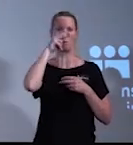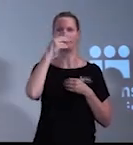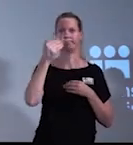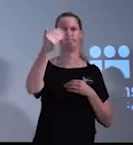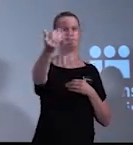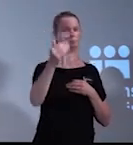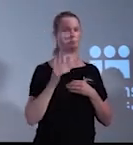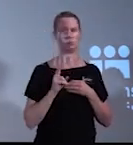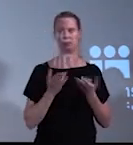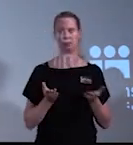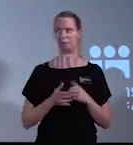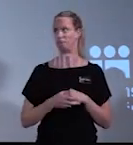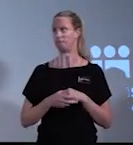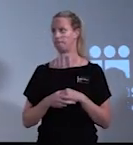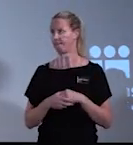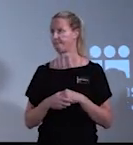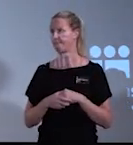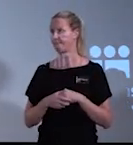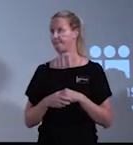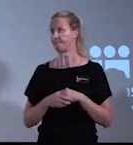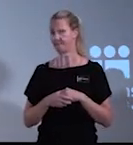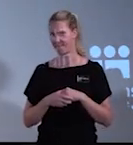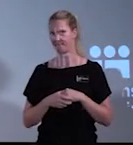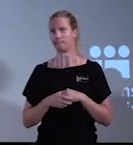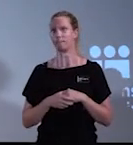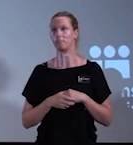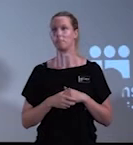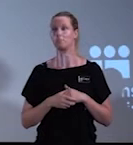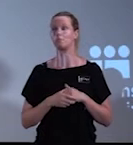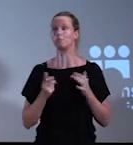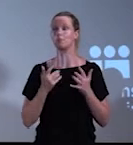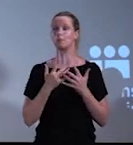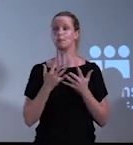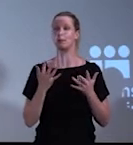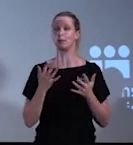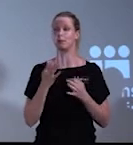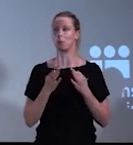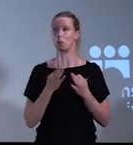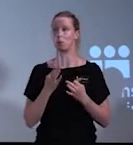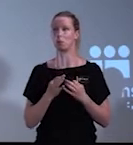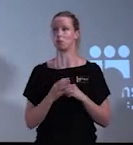framtid. Mm. Tack så mycket. Och nästa.